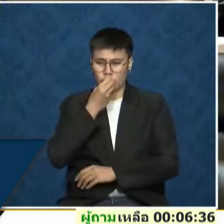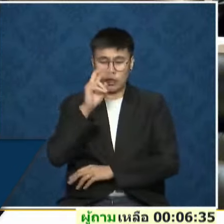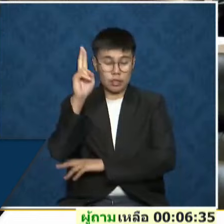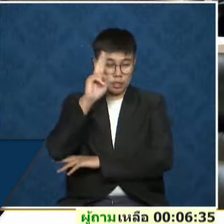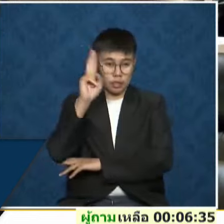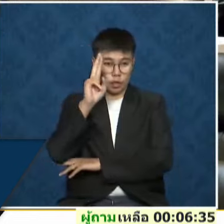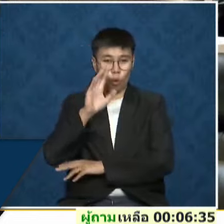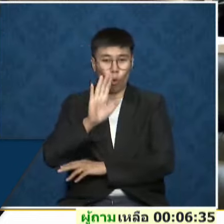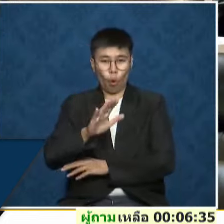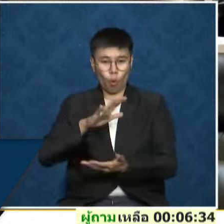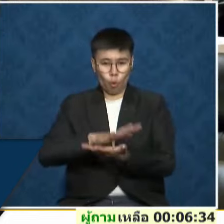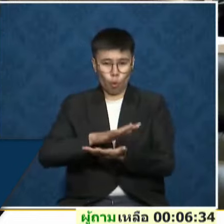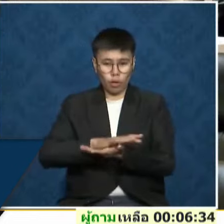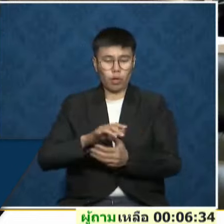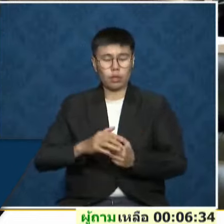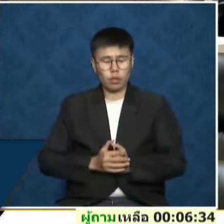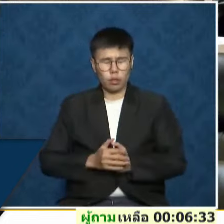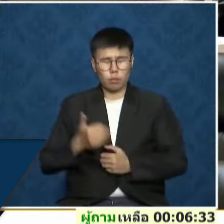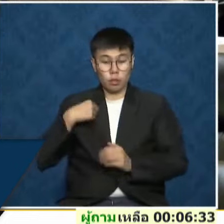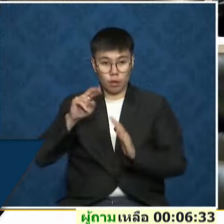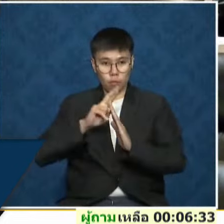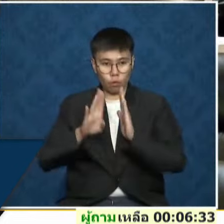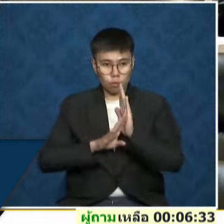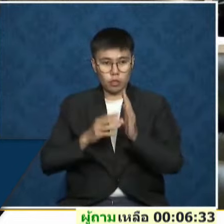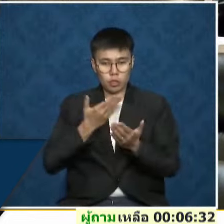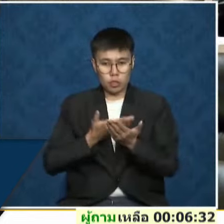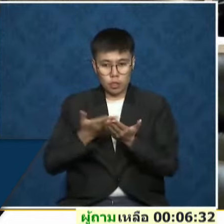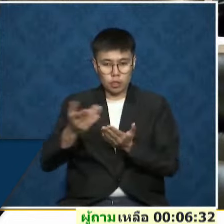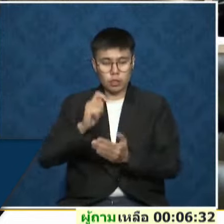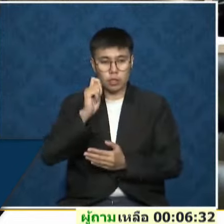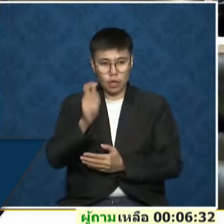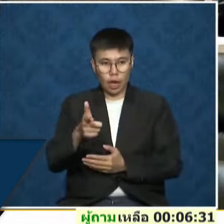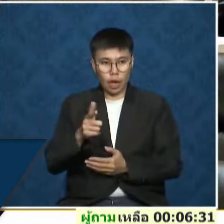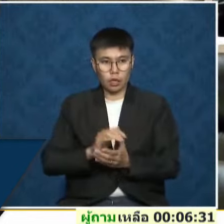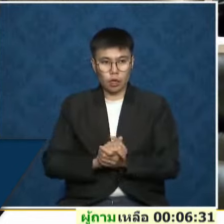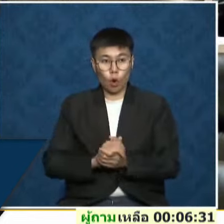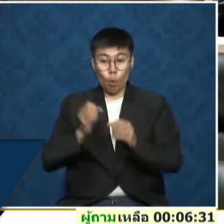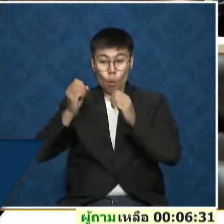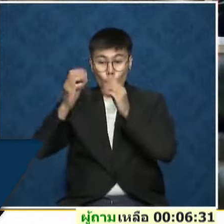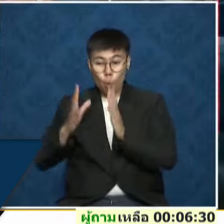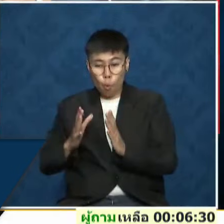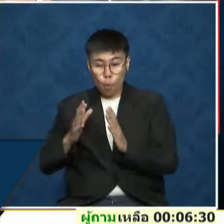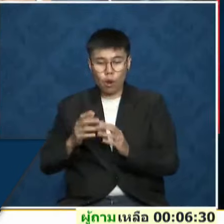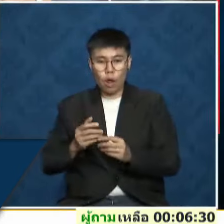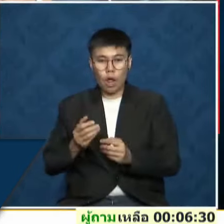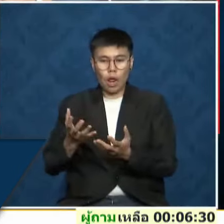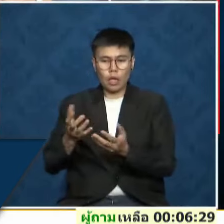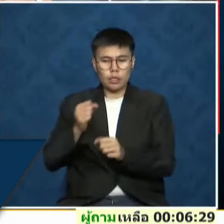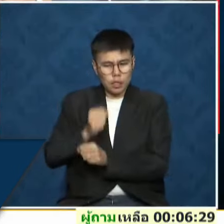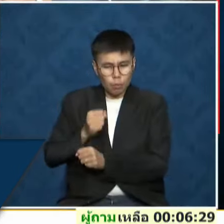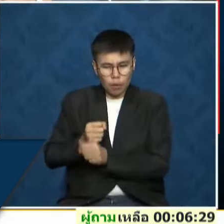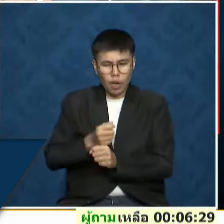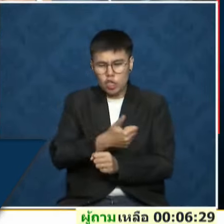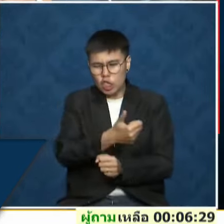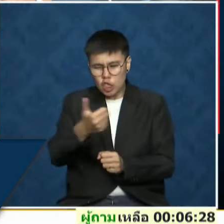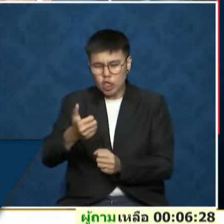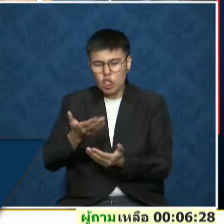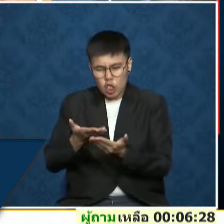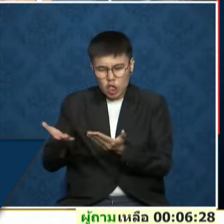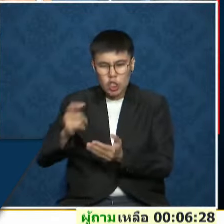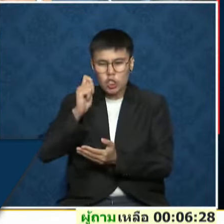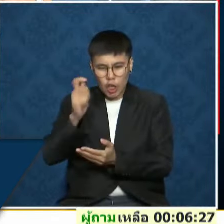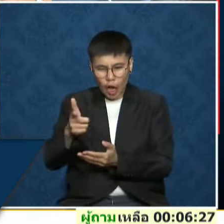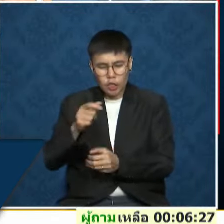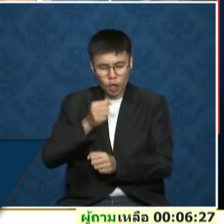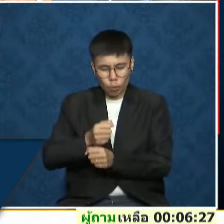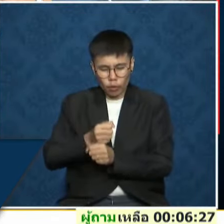นะคะและนอกเหนือจากระบบจัดซื้อจัดจ้างที่ต้องดึงครูออกจากห้องเรียนไปรับงานพัสดุงานจัดซื้อจัดจ้างแ